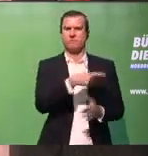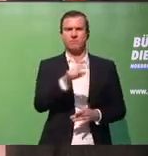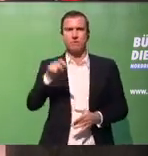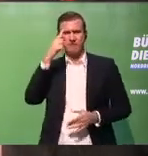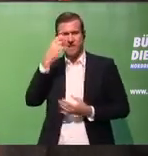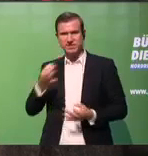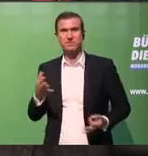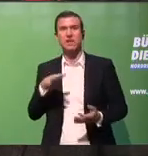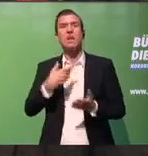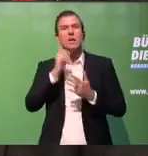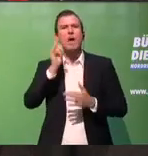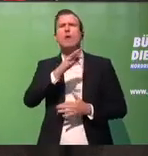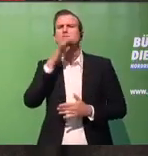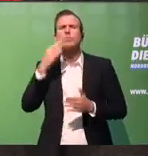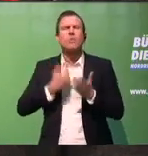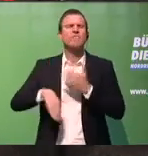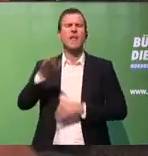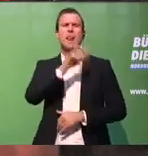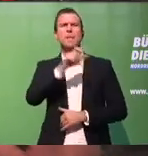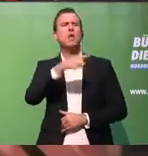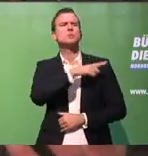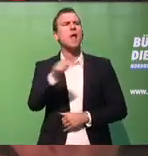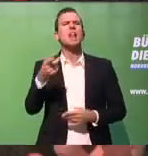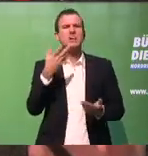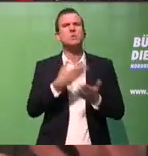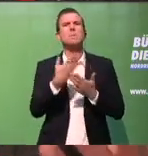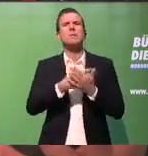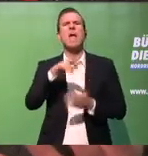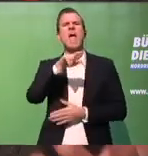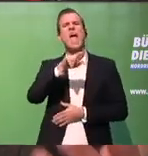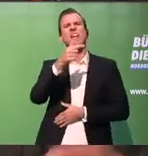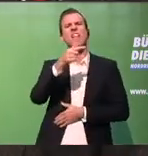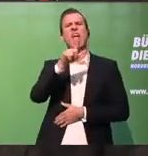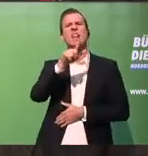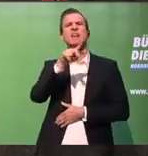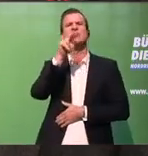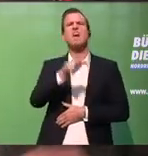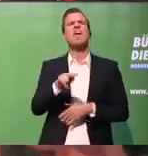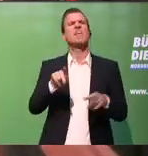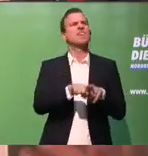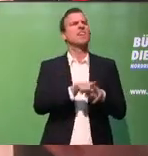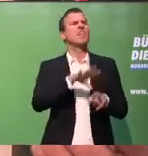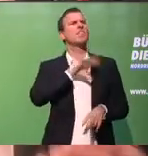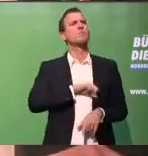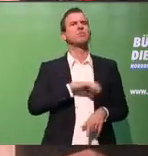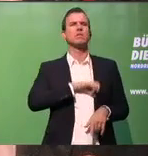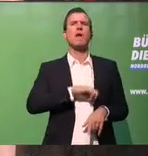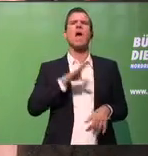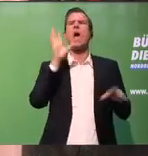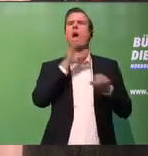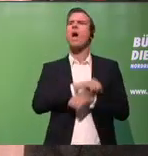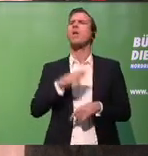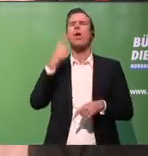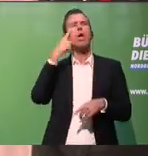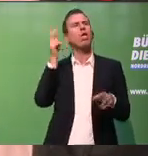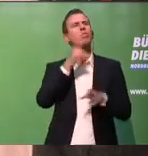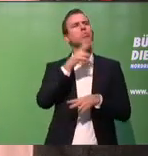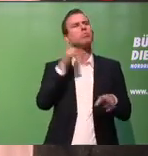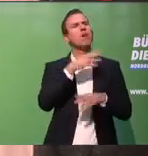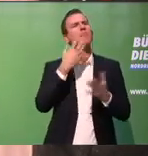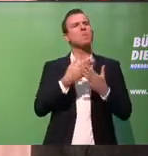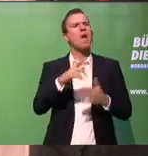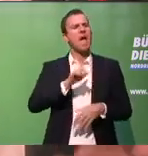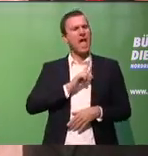gibt auch zu viele Menschen, die sich an der RTL-2-Depression befinden und vor lauter Ahnungslosigkeit gegenüber ihrer